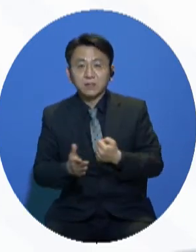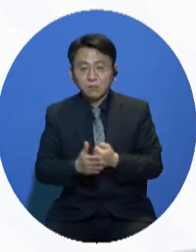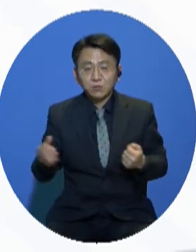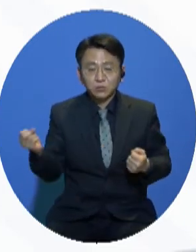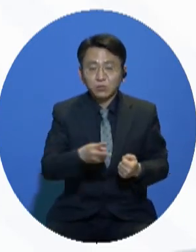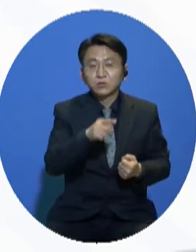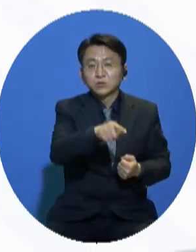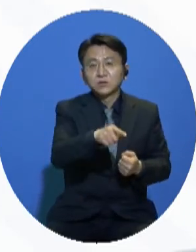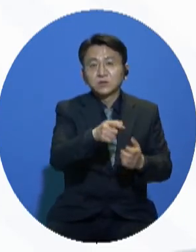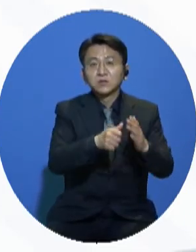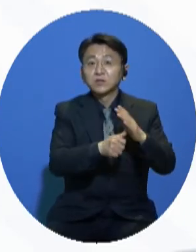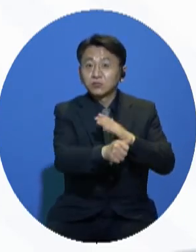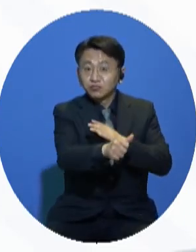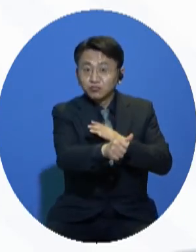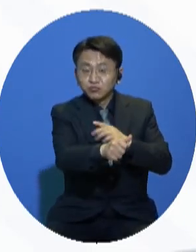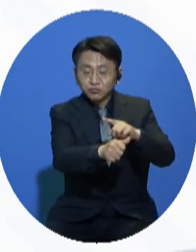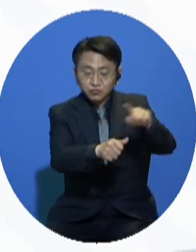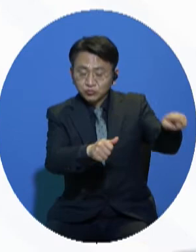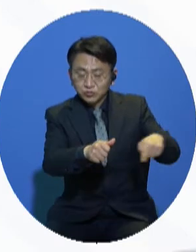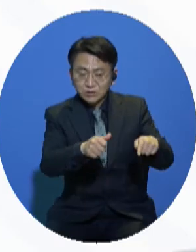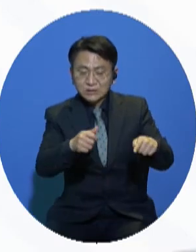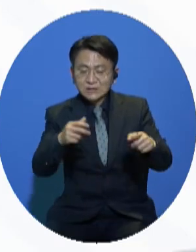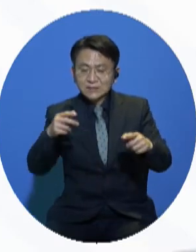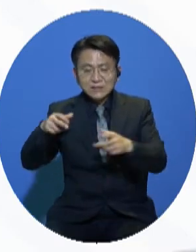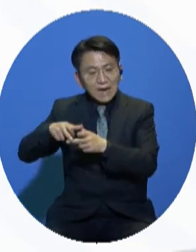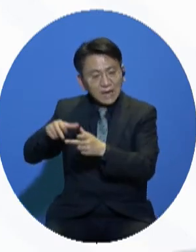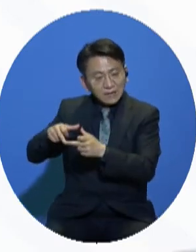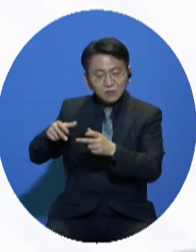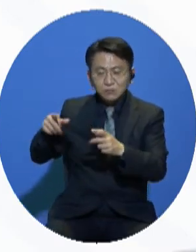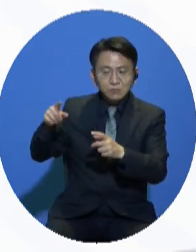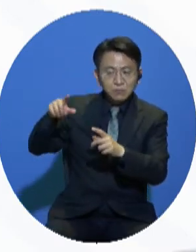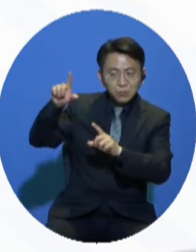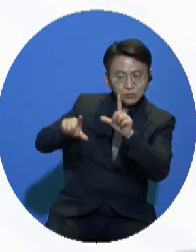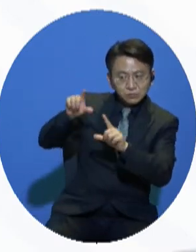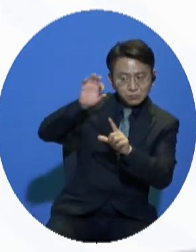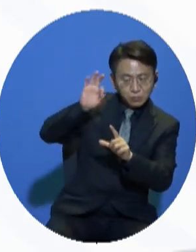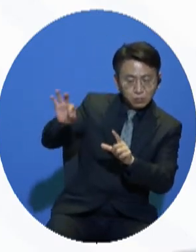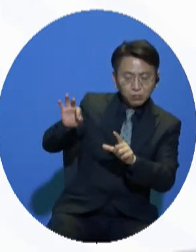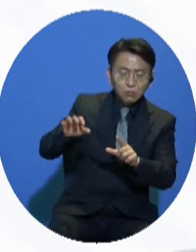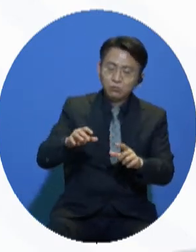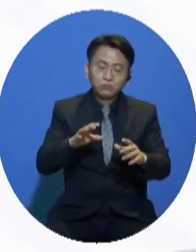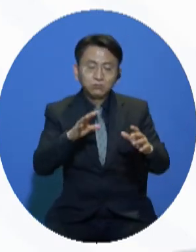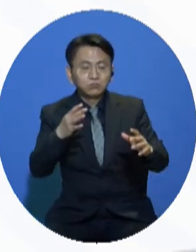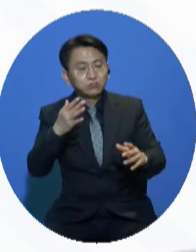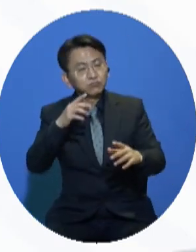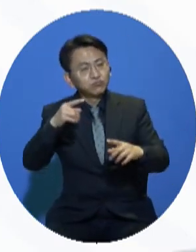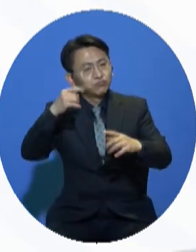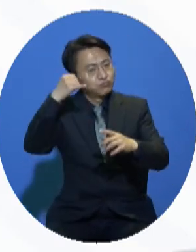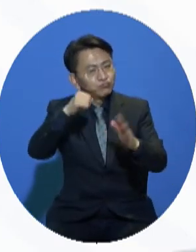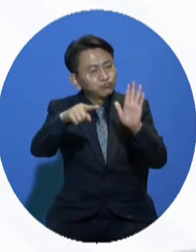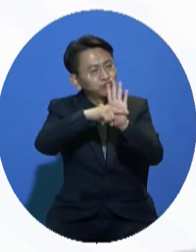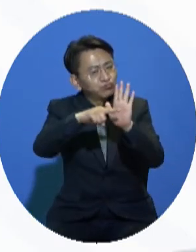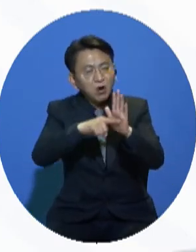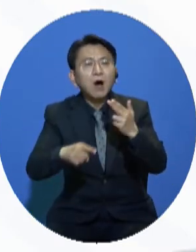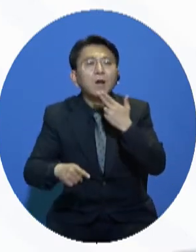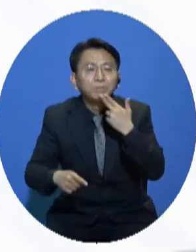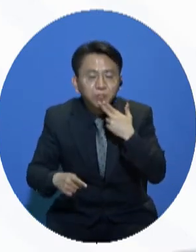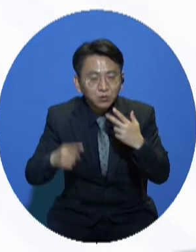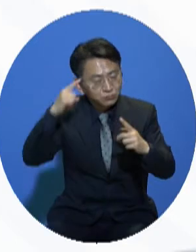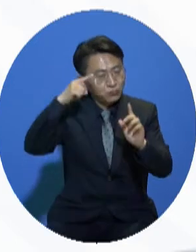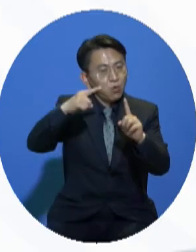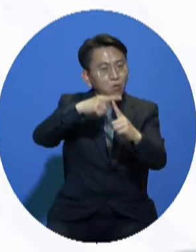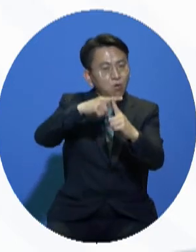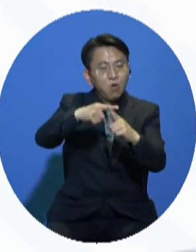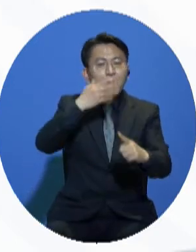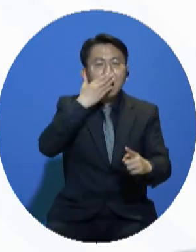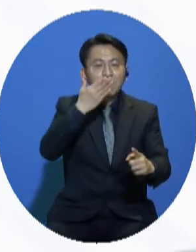이들이 가지고 있는 disabled people can do 장애인에 things 대한 just as well as 생각이 able-bodied people. 이들은 So I'm gonna let 비장애인만큼이나 this guy 잘할 수 try and drive me down the track 있다라는 at 그런 120 사고